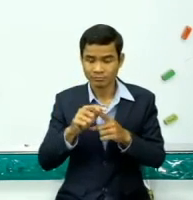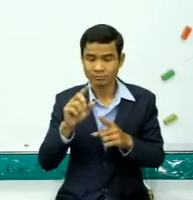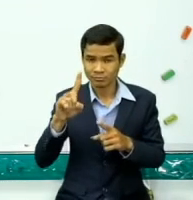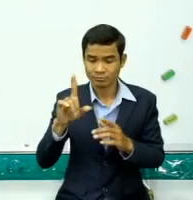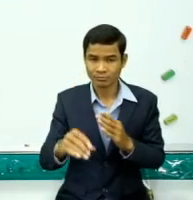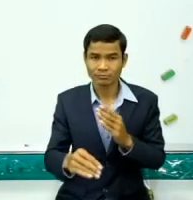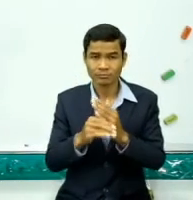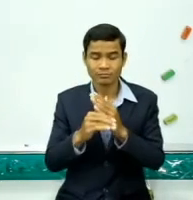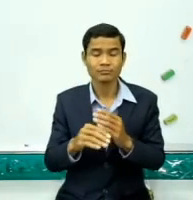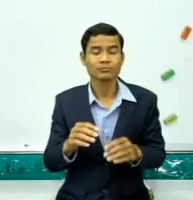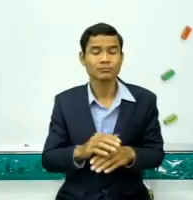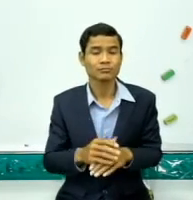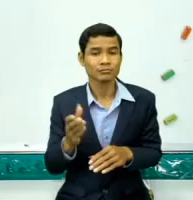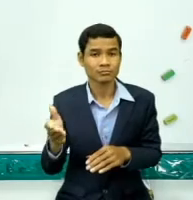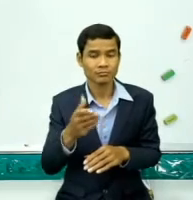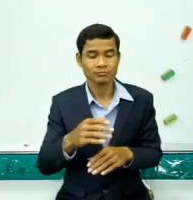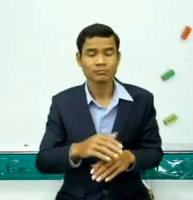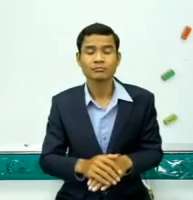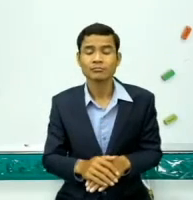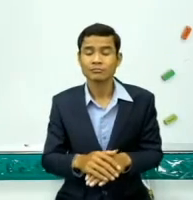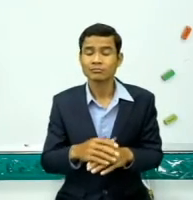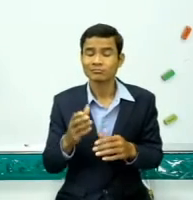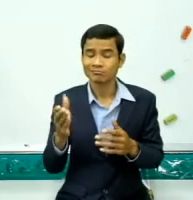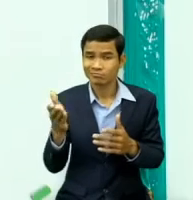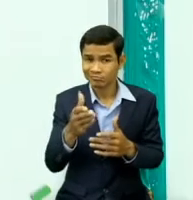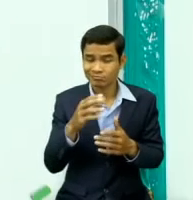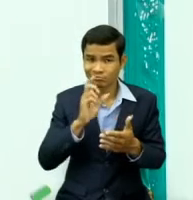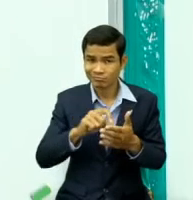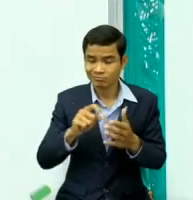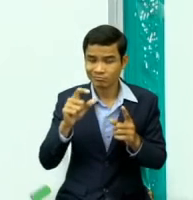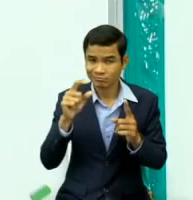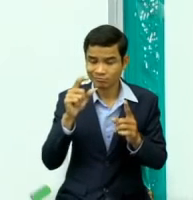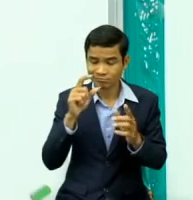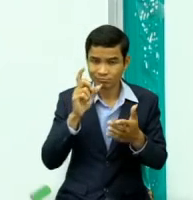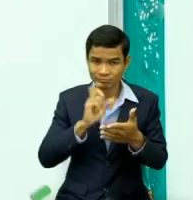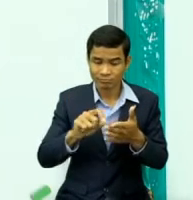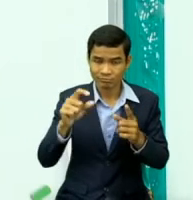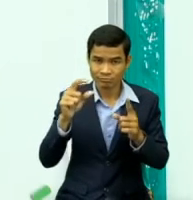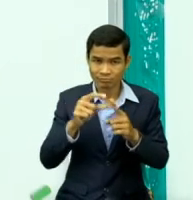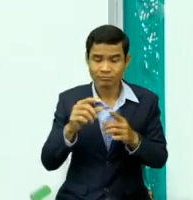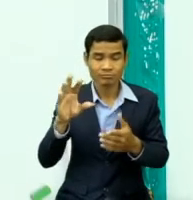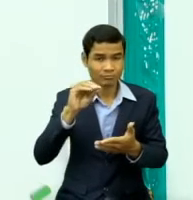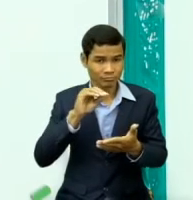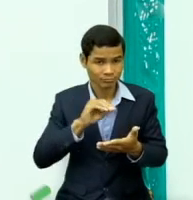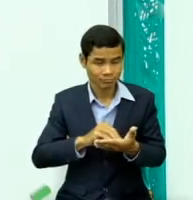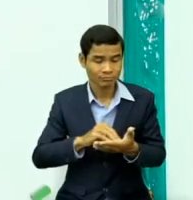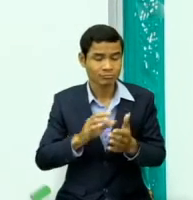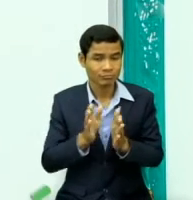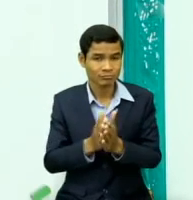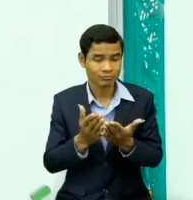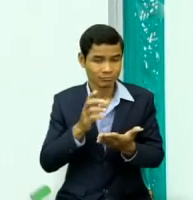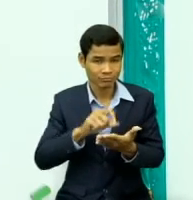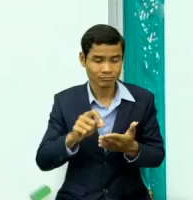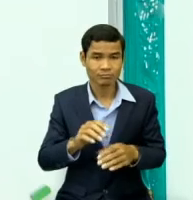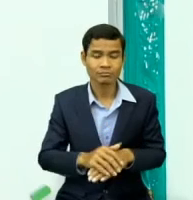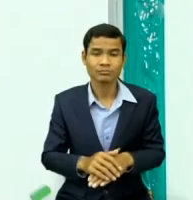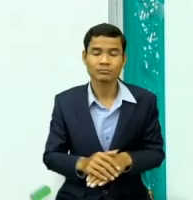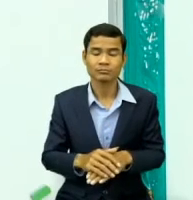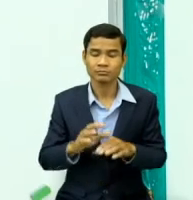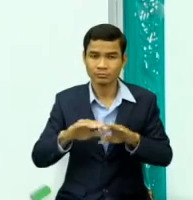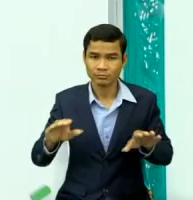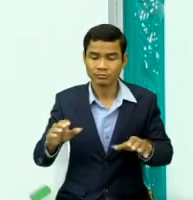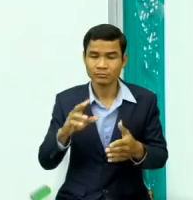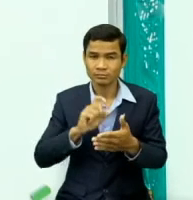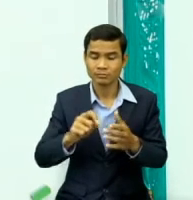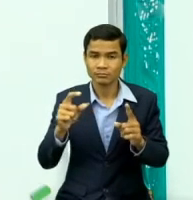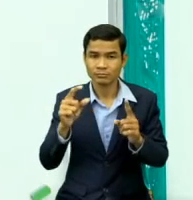ná chà tìm hai chà cho con sơ sơ bị đi lại cho nông xịp hơi được bỏ con chà cho con sơ sơ